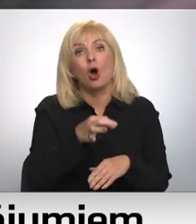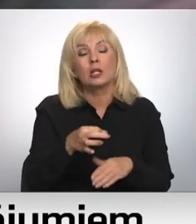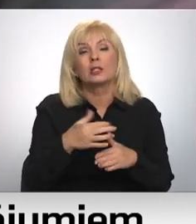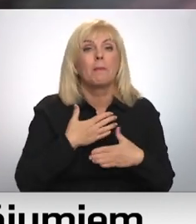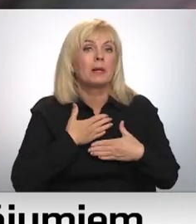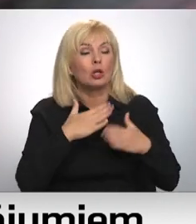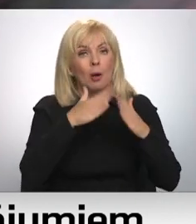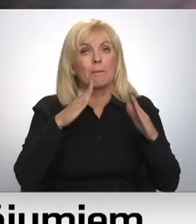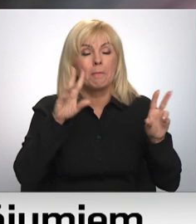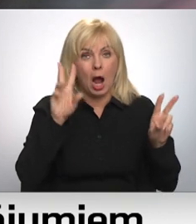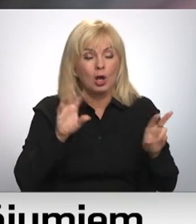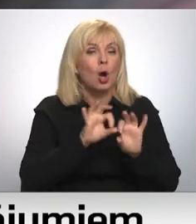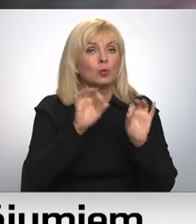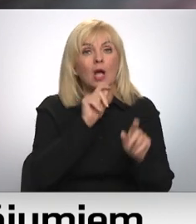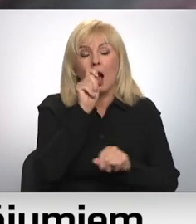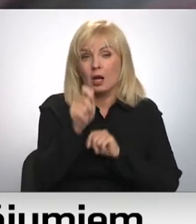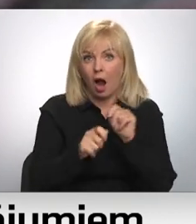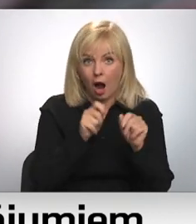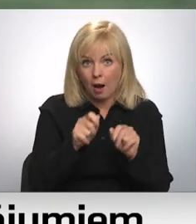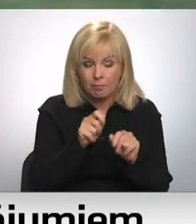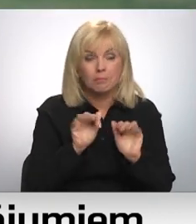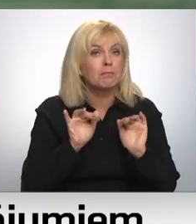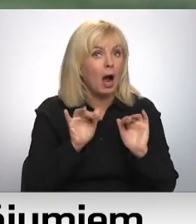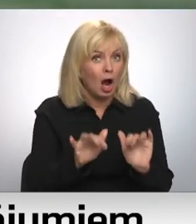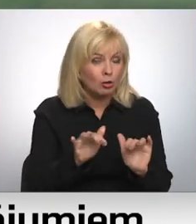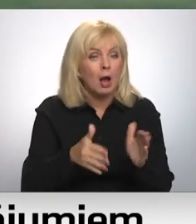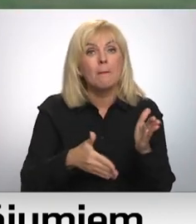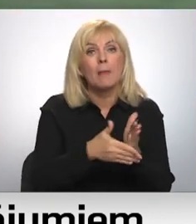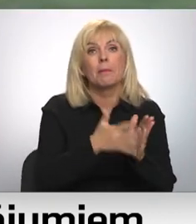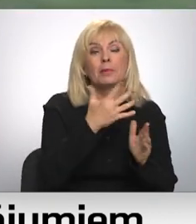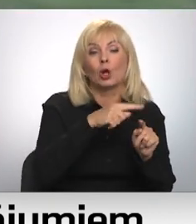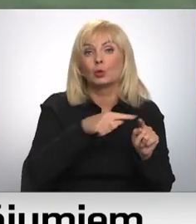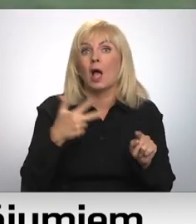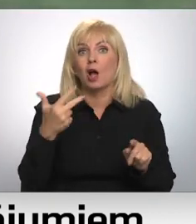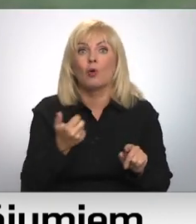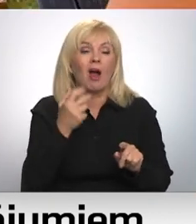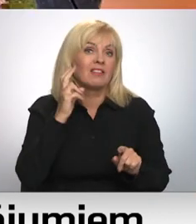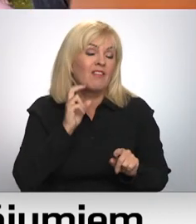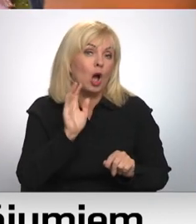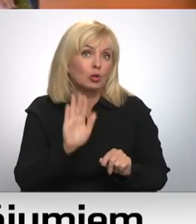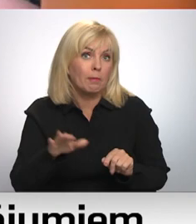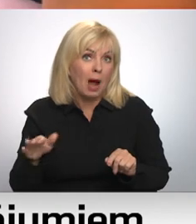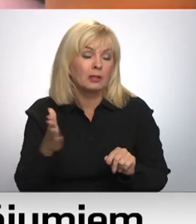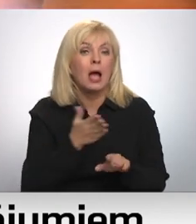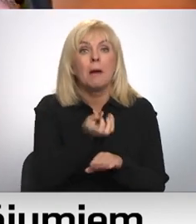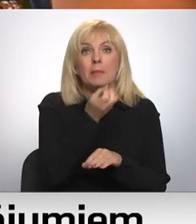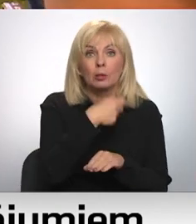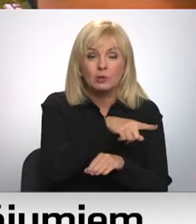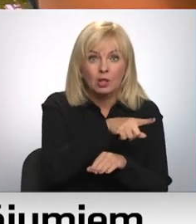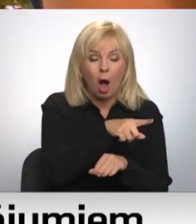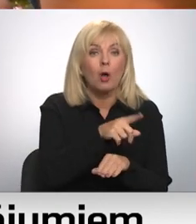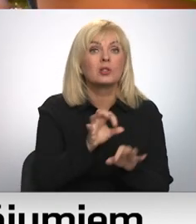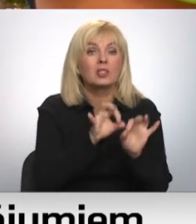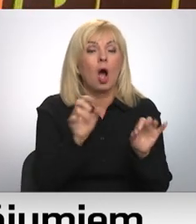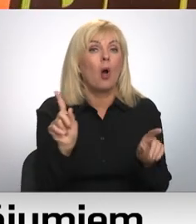Brīnumāja uzsāk uz ziedojumu kampaņu ar mērķi palīdzēt tieši 5 līdz 8 gadus veciem bērniem, kad pirmskolā jau sākusies